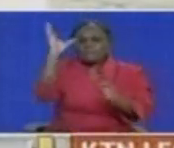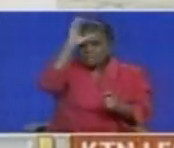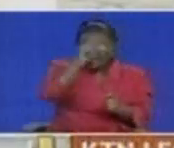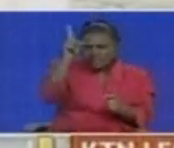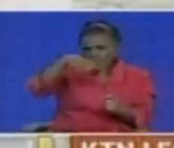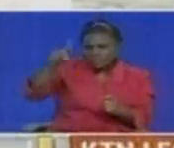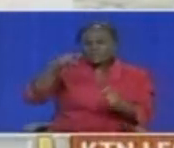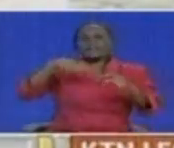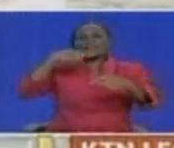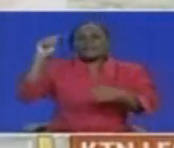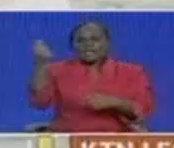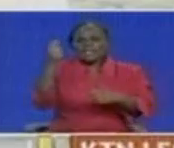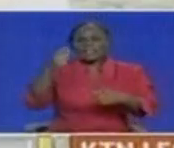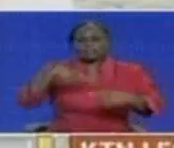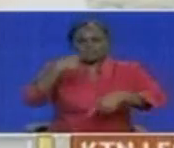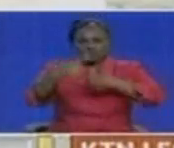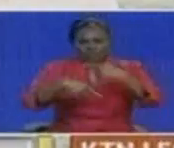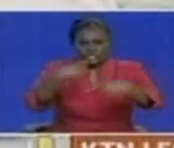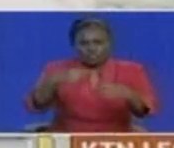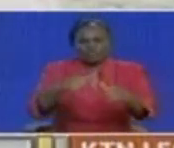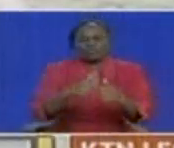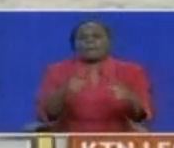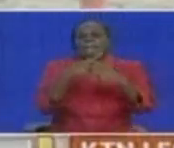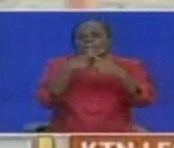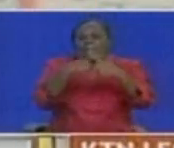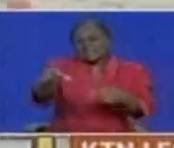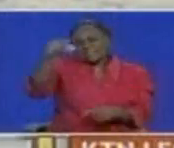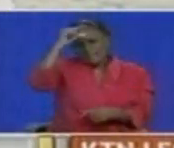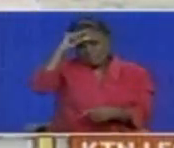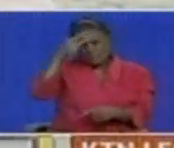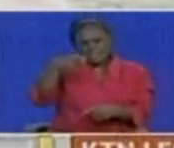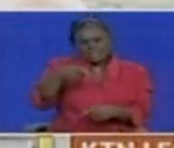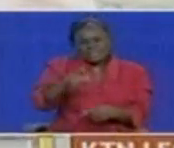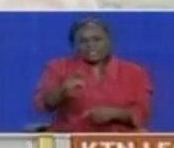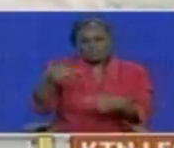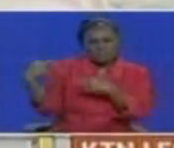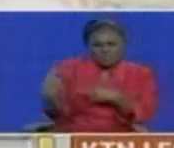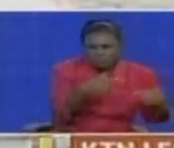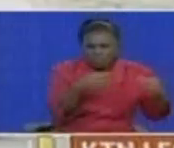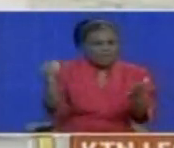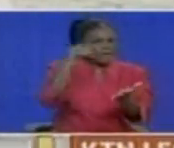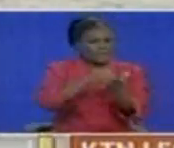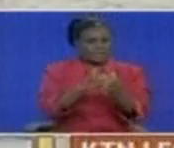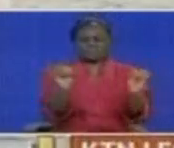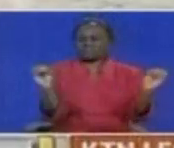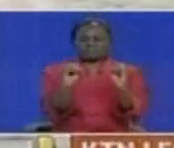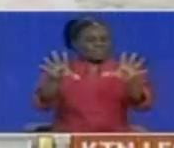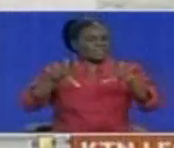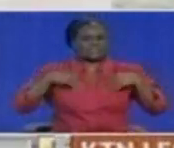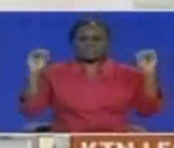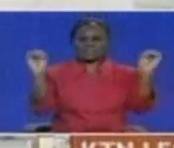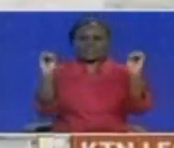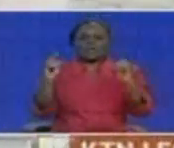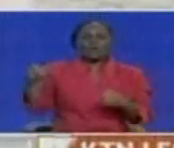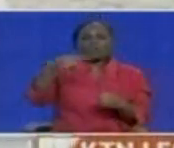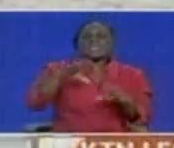kufaulu, Kenya tutembee, twende mbele. Lakini serikali hii maneno ya kugombana tena hii hatuwezi kukubali. We